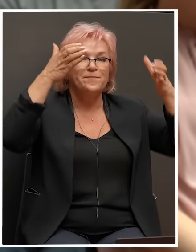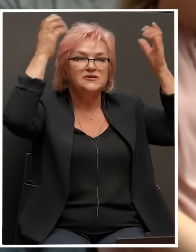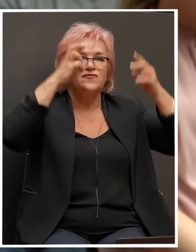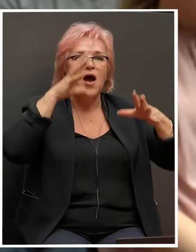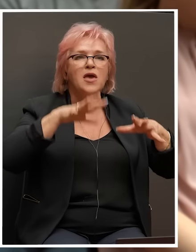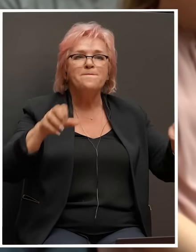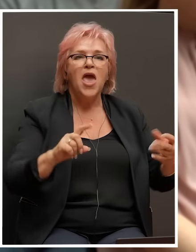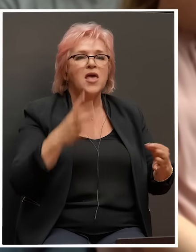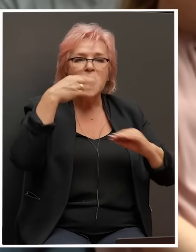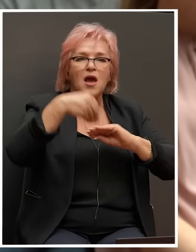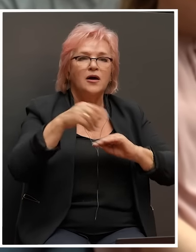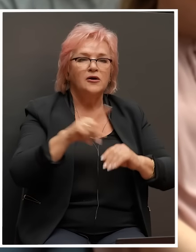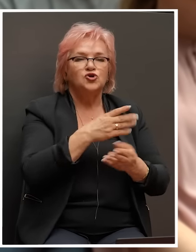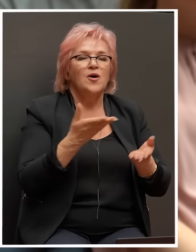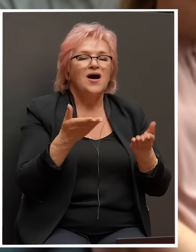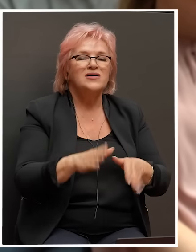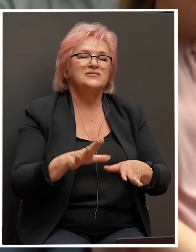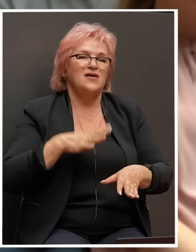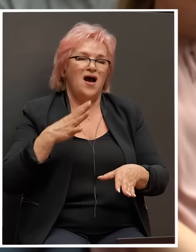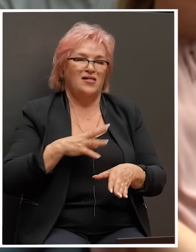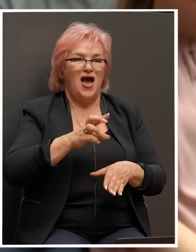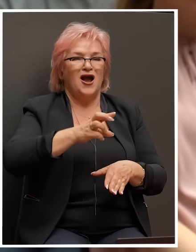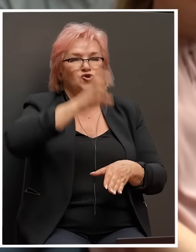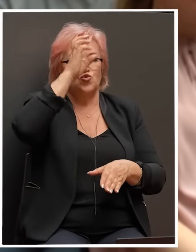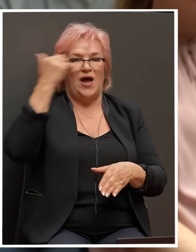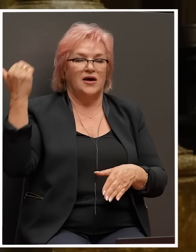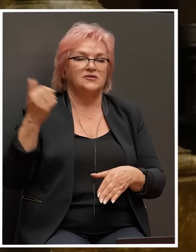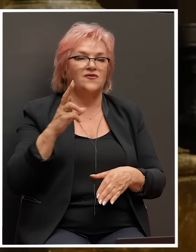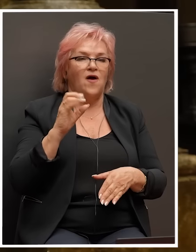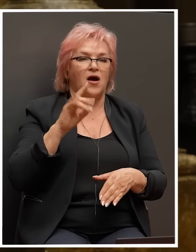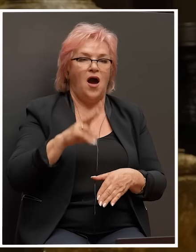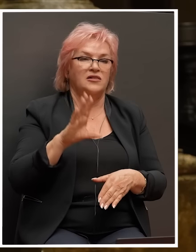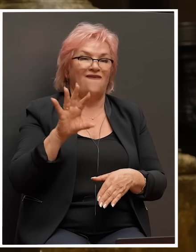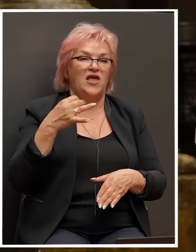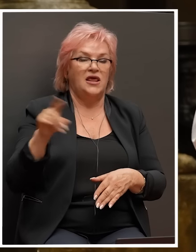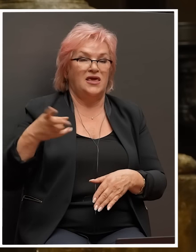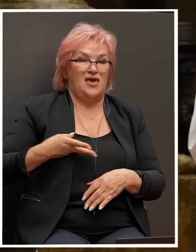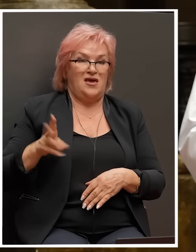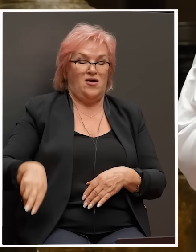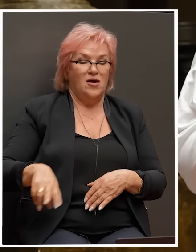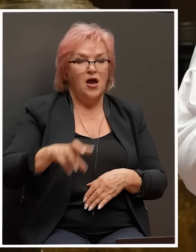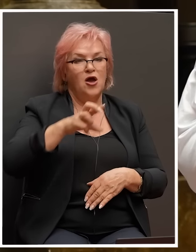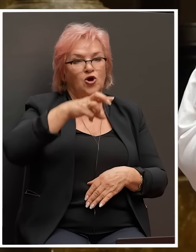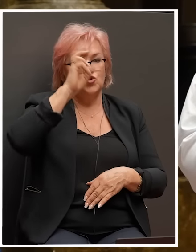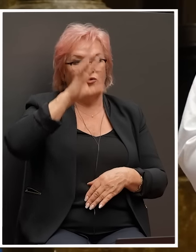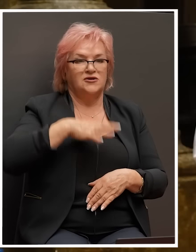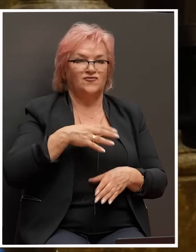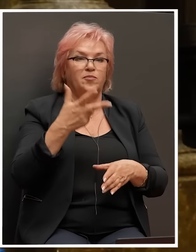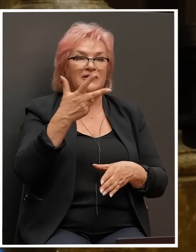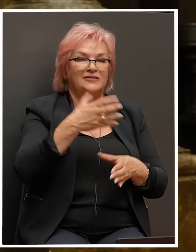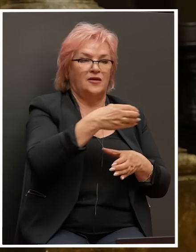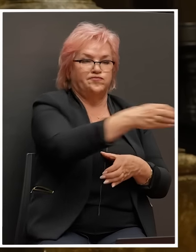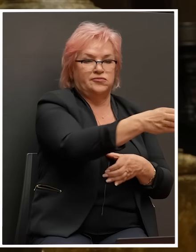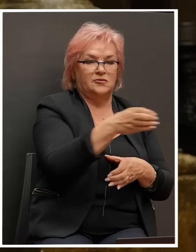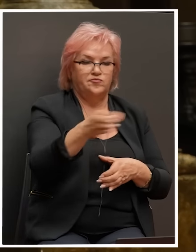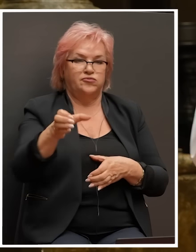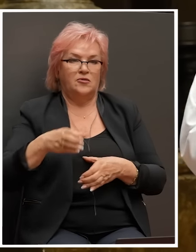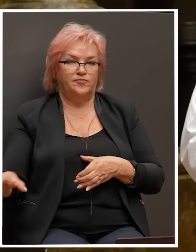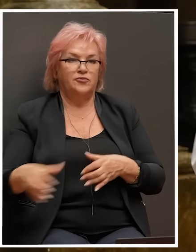Под империей имеется в виду остатки государства Карла Великого. После смерти Карла государство было поделено на три части: